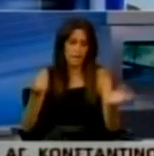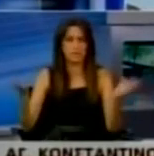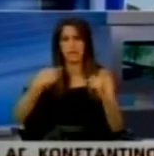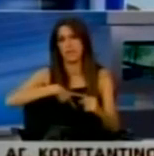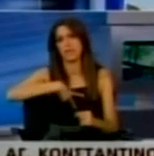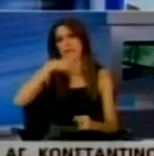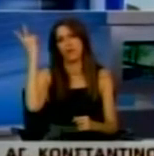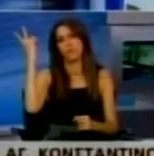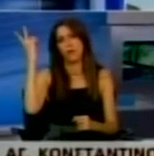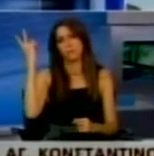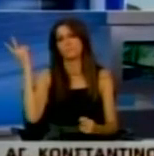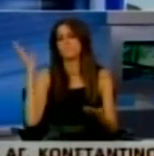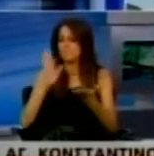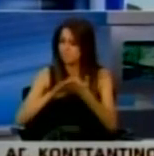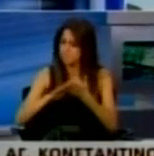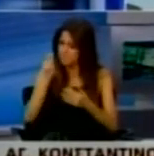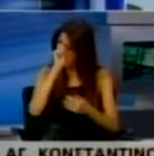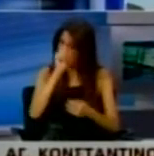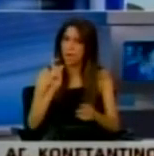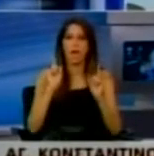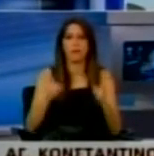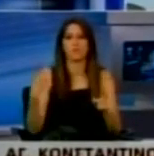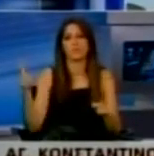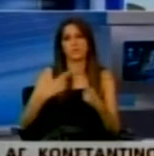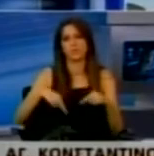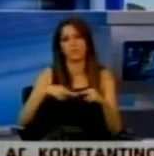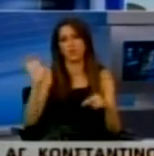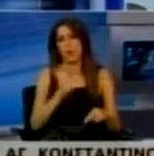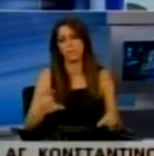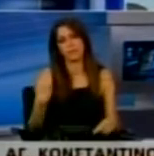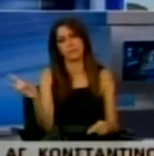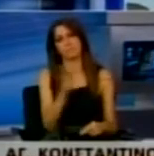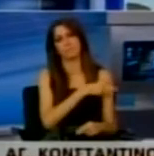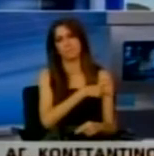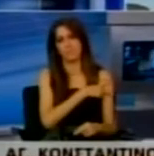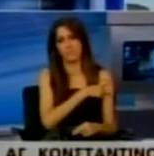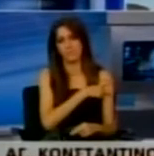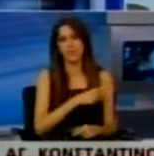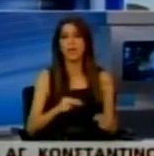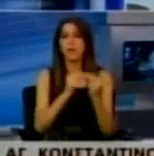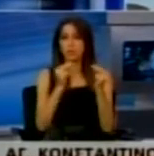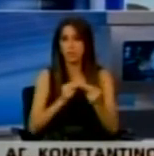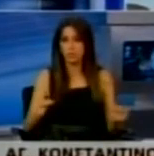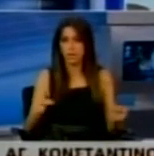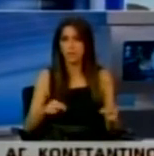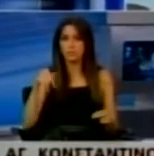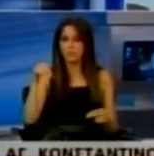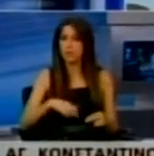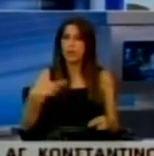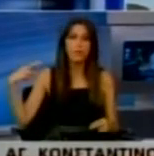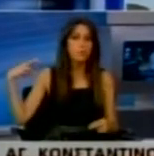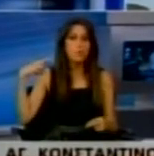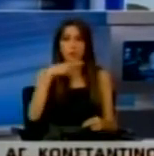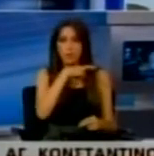Θεωρώ ότι με βάση και την απόφαση αυτή οφείλει ο Πρωθυπουργός